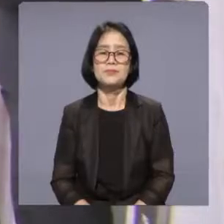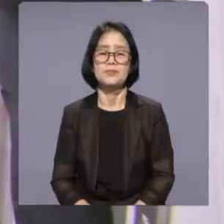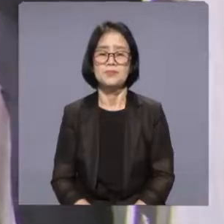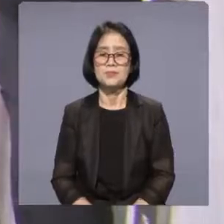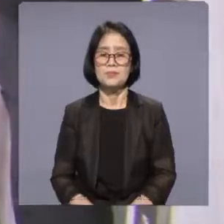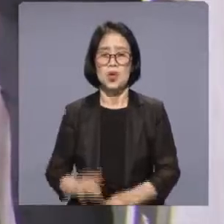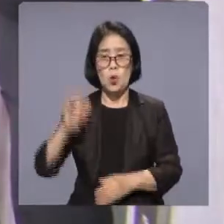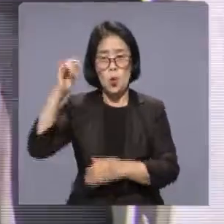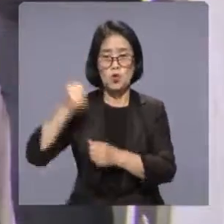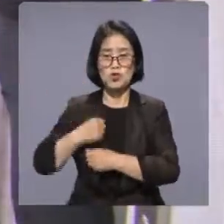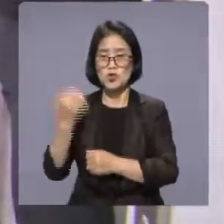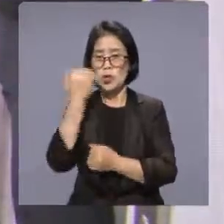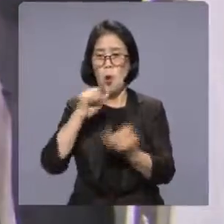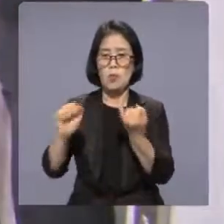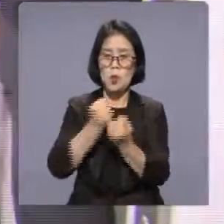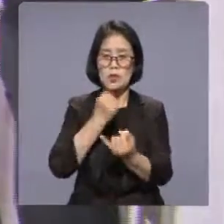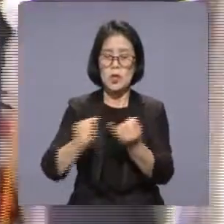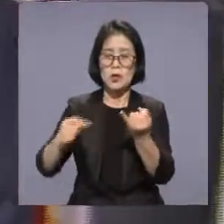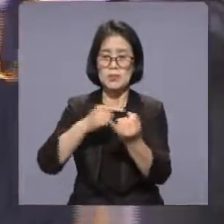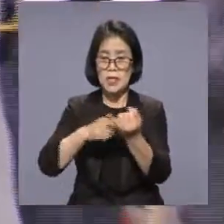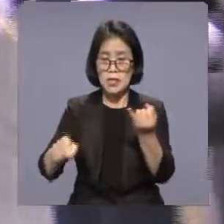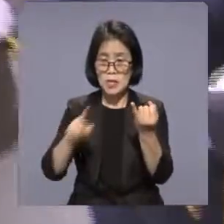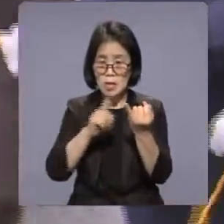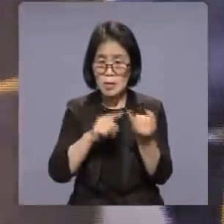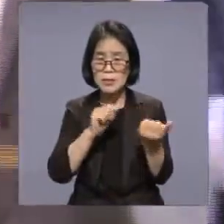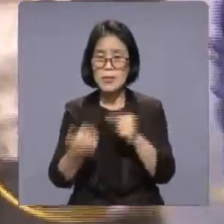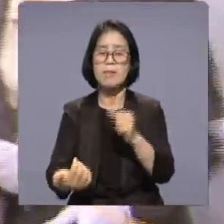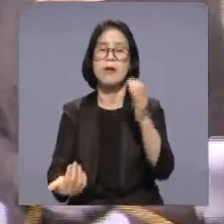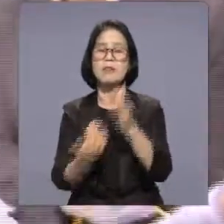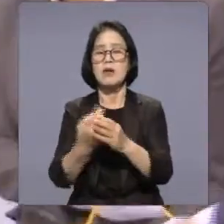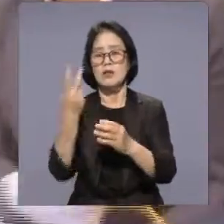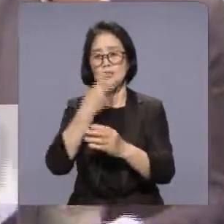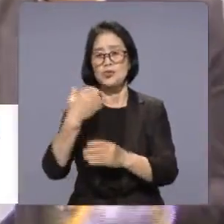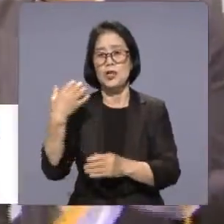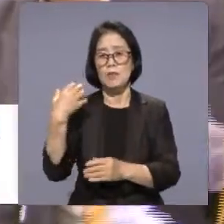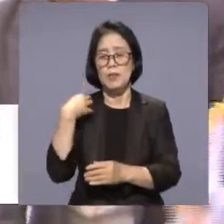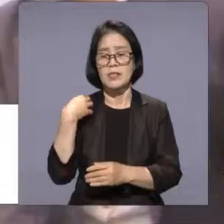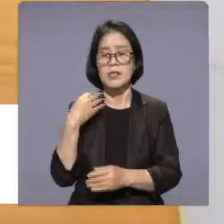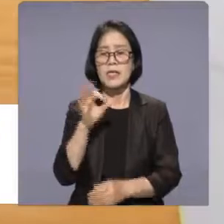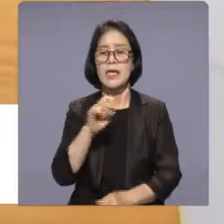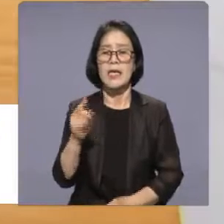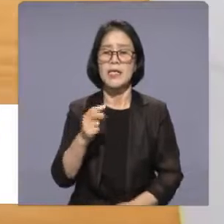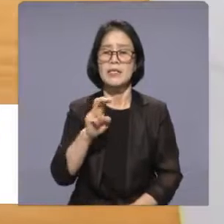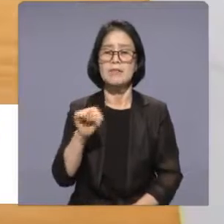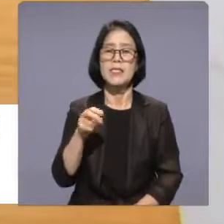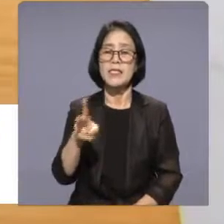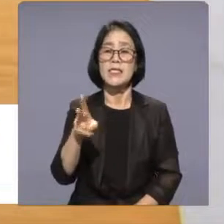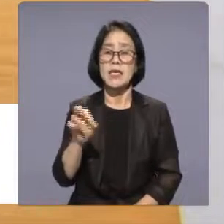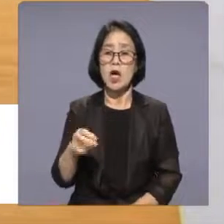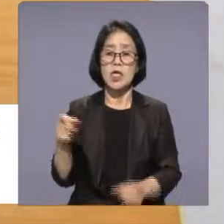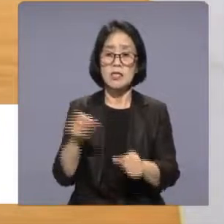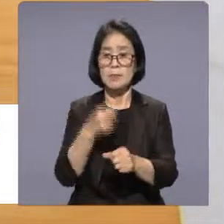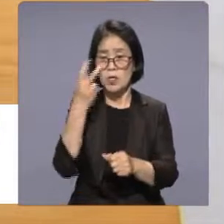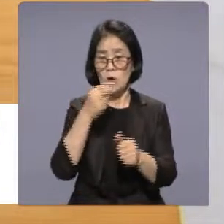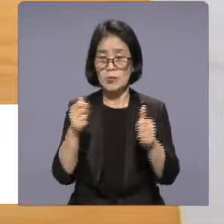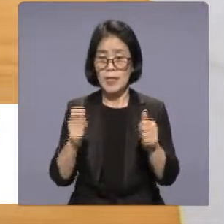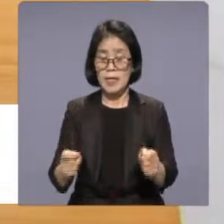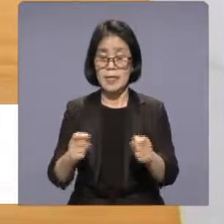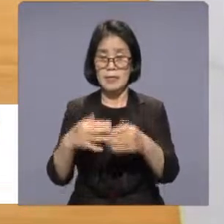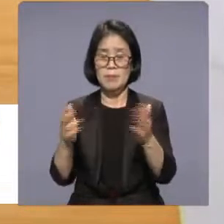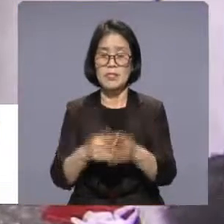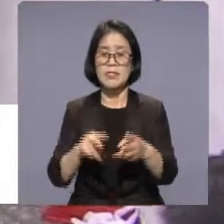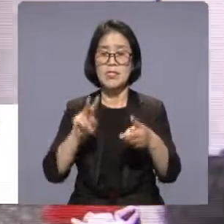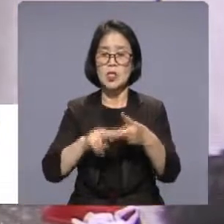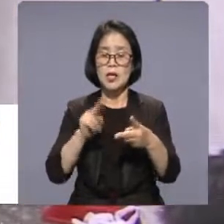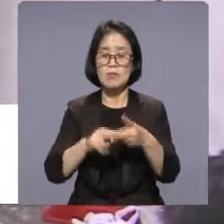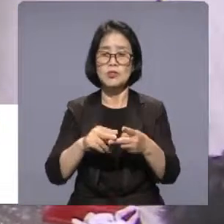공군 성폭력 피해자 고 이해람 중사 사망 사건 수사를 맡은 안미영 특별검사팀이 서울 서대문